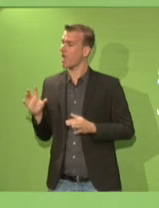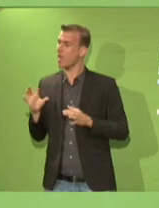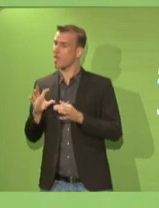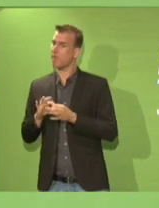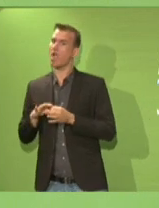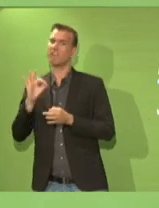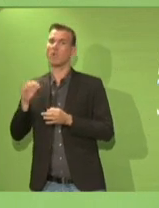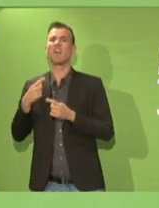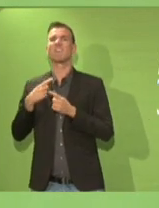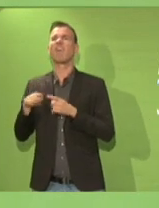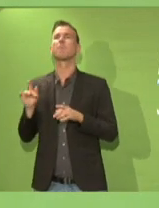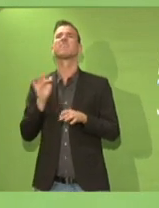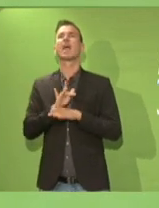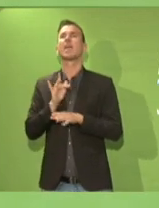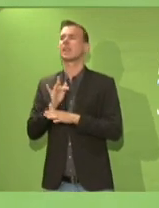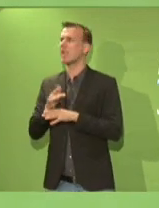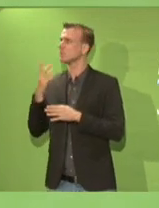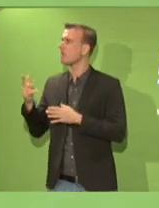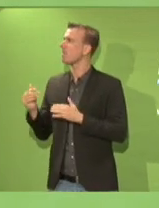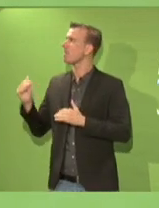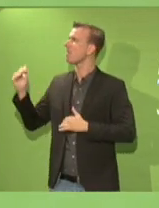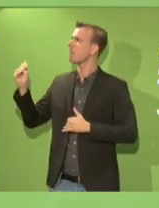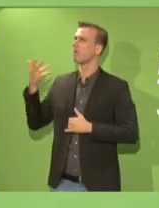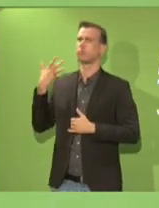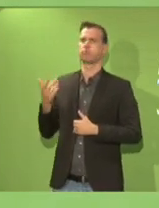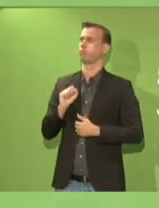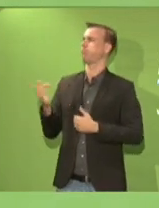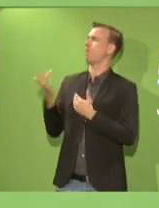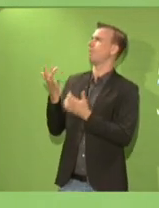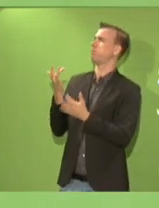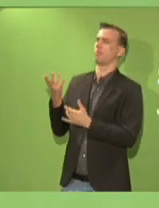Mühlen der Fremdenfeinde und Rechtspopulisten geleitet haben.